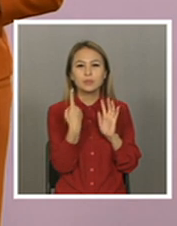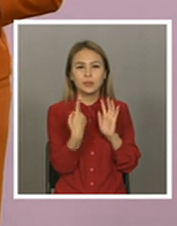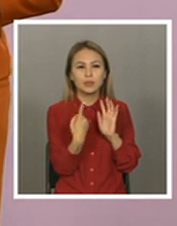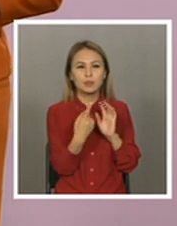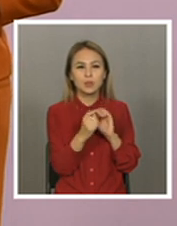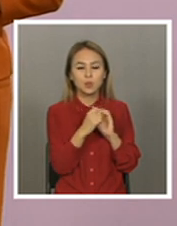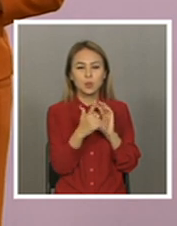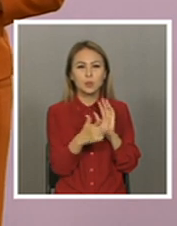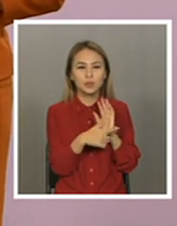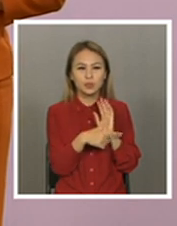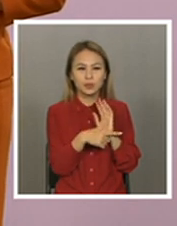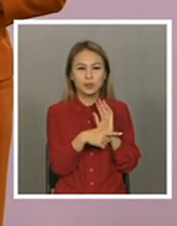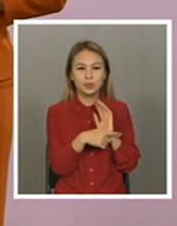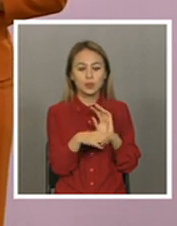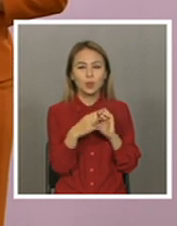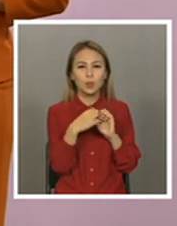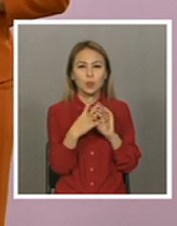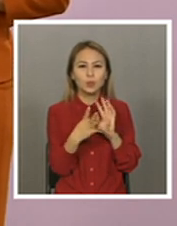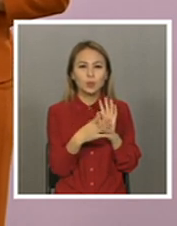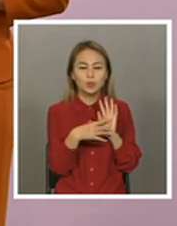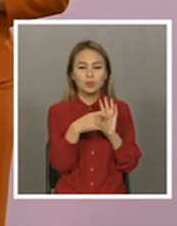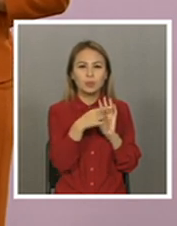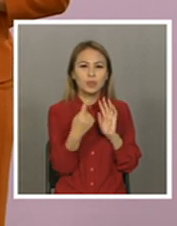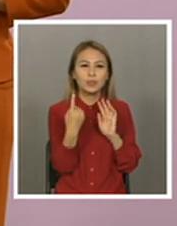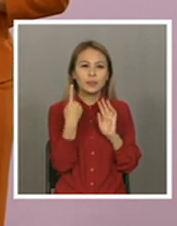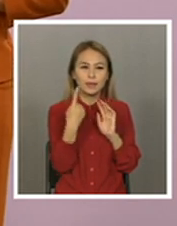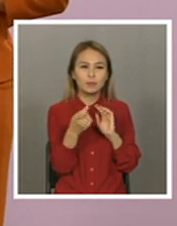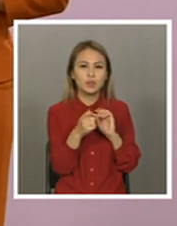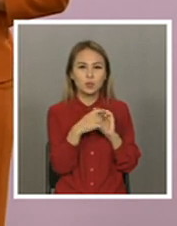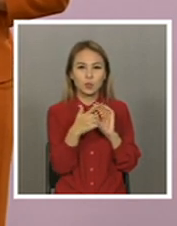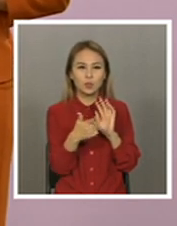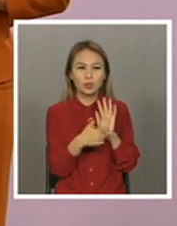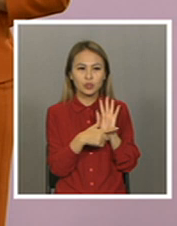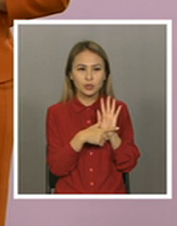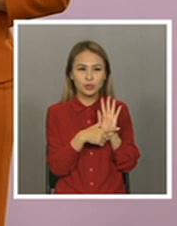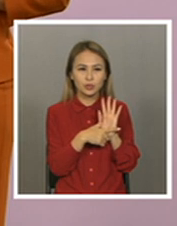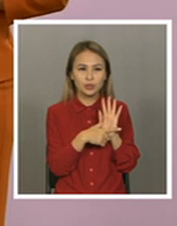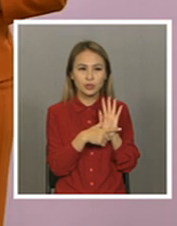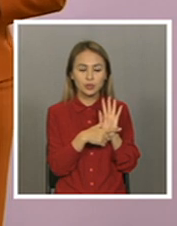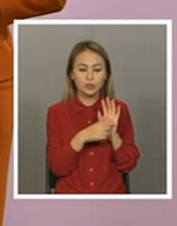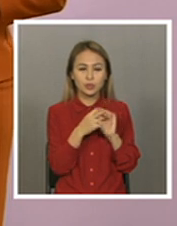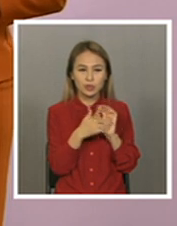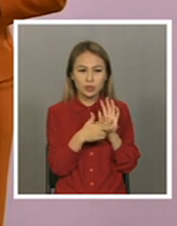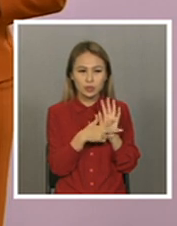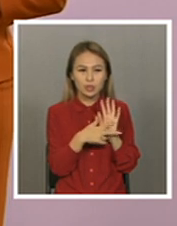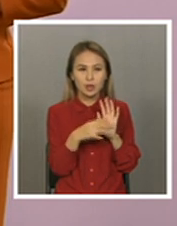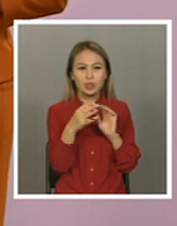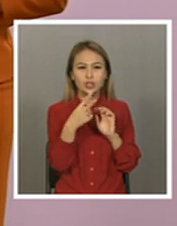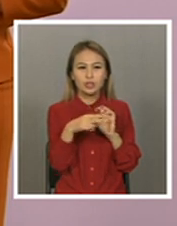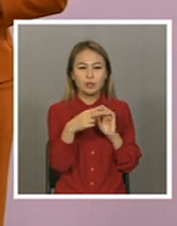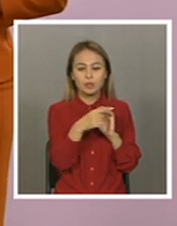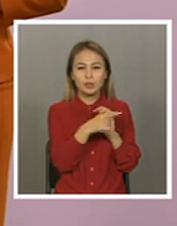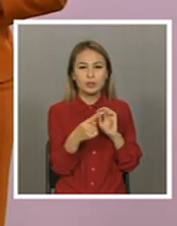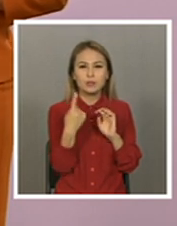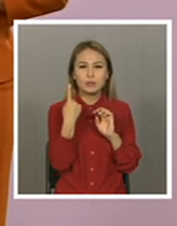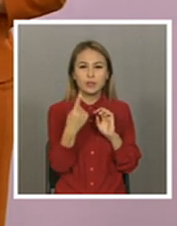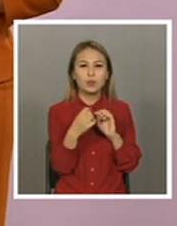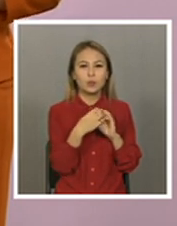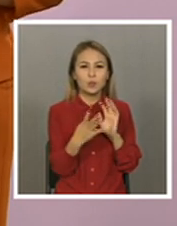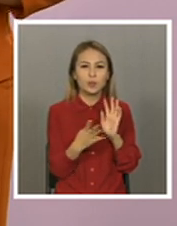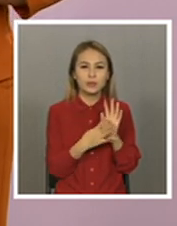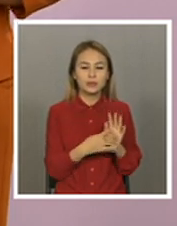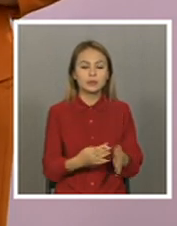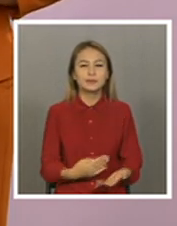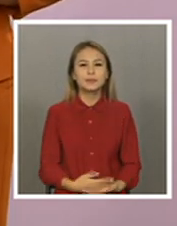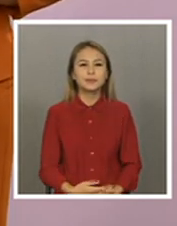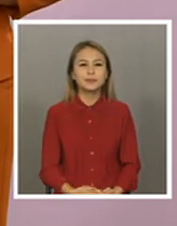1-дің айырмасы 17-ге тең. 19 пен 1-дің айырмасы 18-ге тең. 20 мен 1-дің айырмасы 19-ға